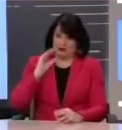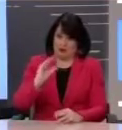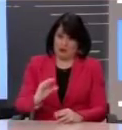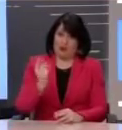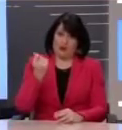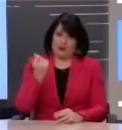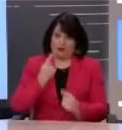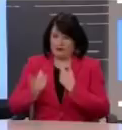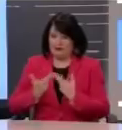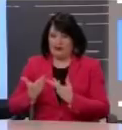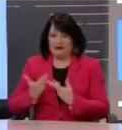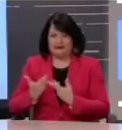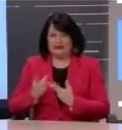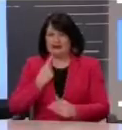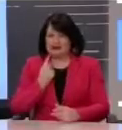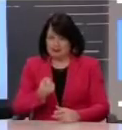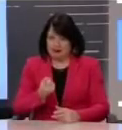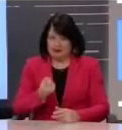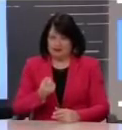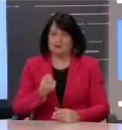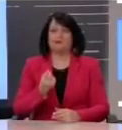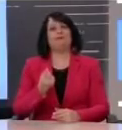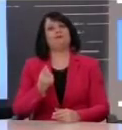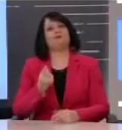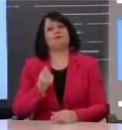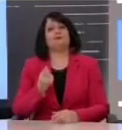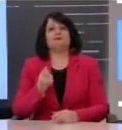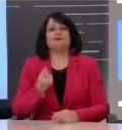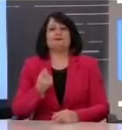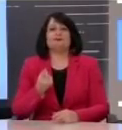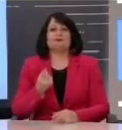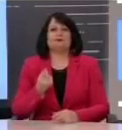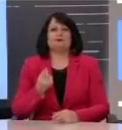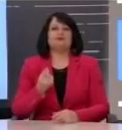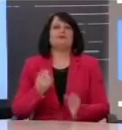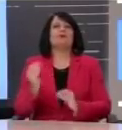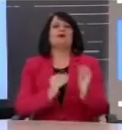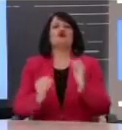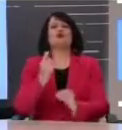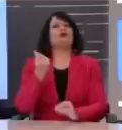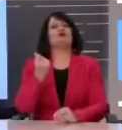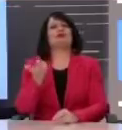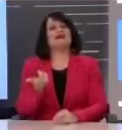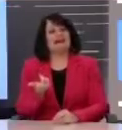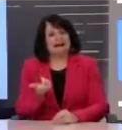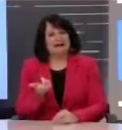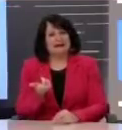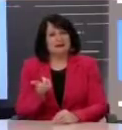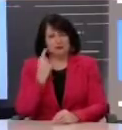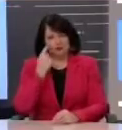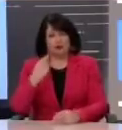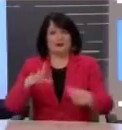μεταξύ μας διαπραγματεύσεις, προκειμένου να εντάσσεται η εξοπλιστική δαπάνη μέσα στο πλαίσιο της προϋπολογιστής